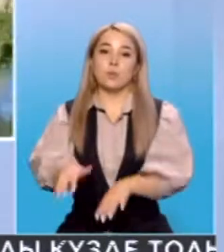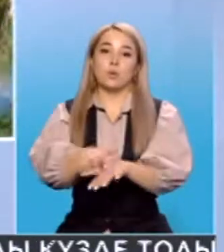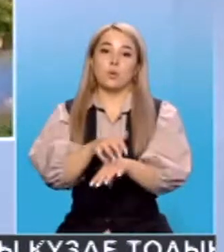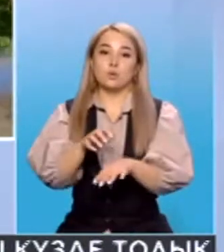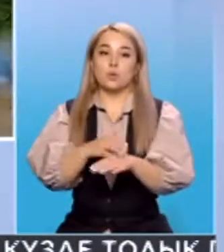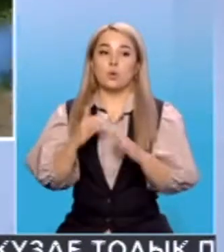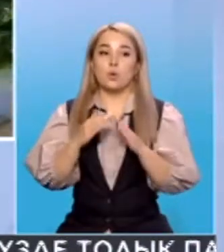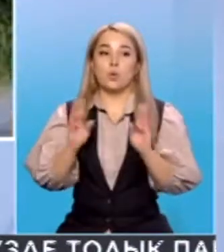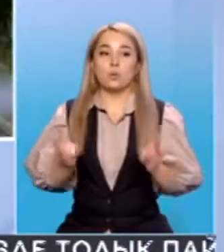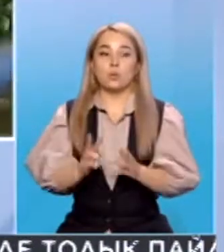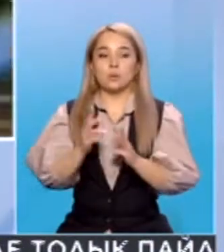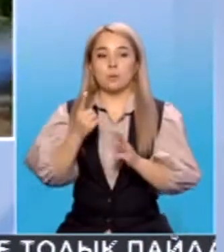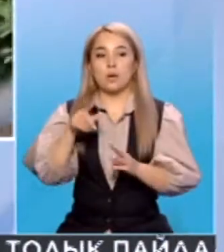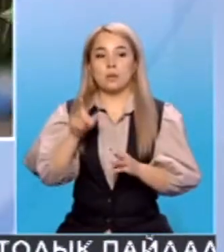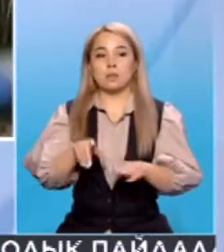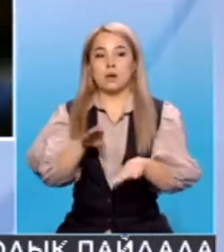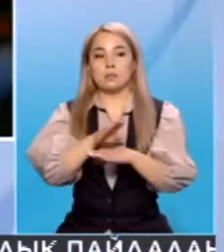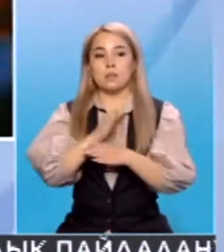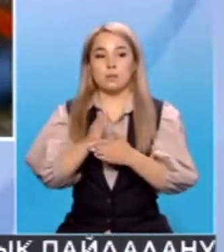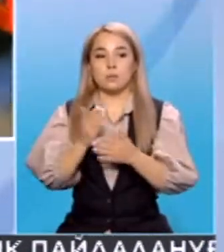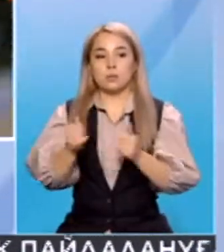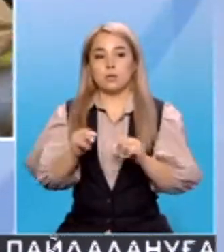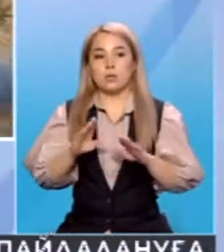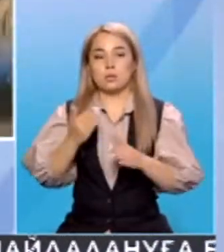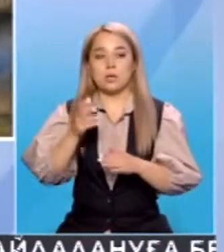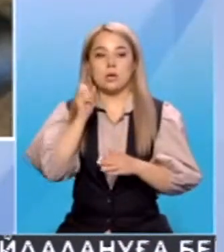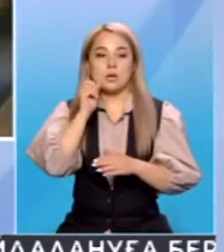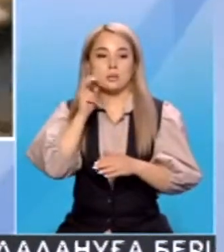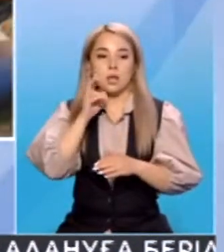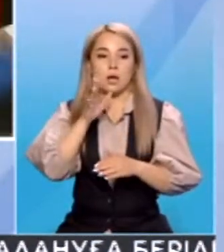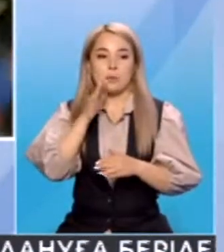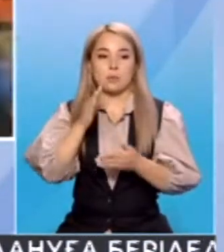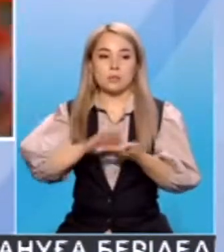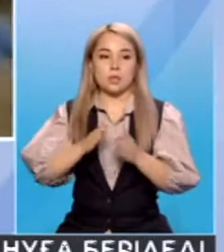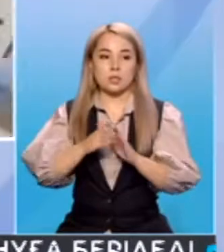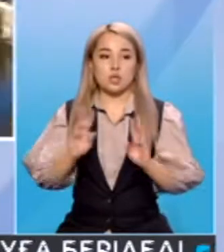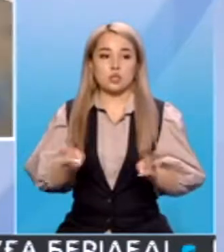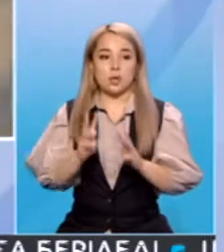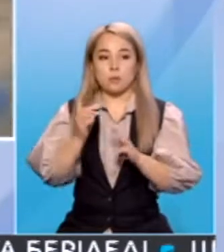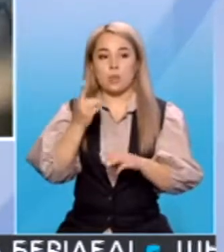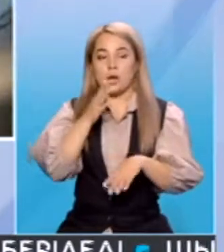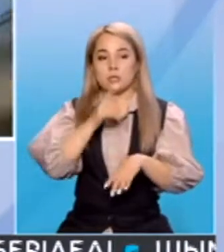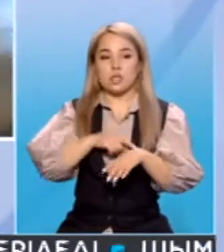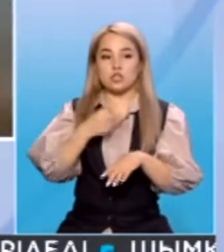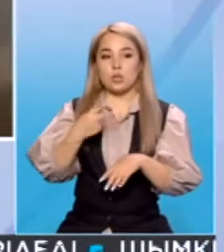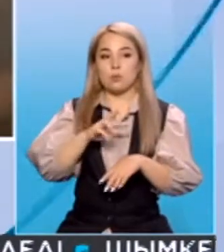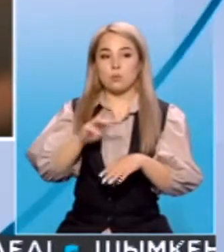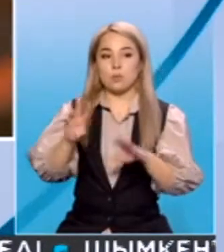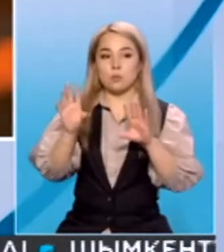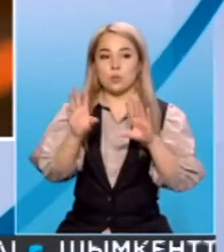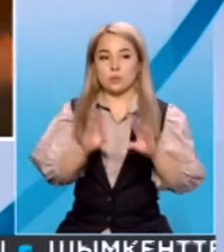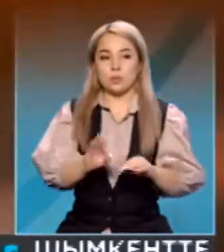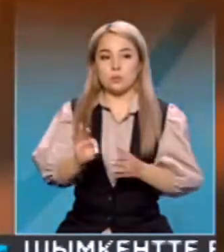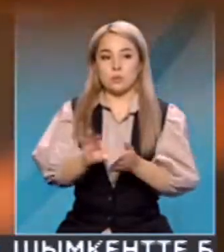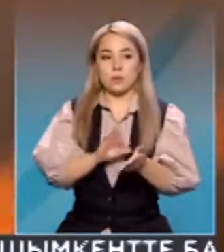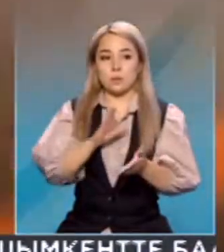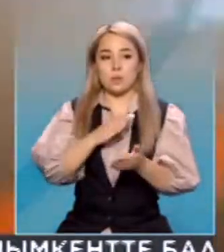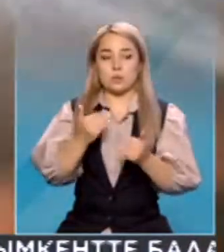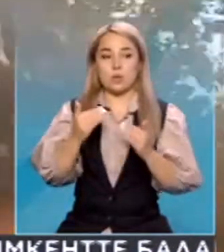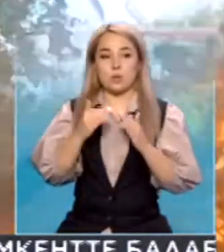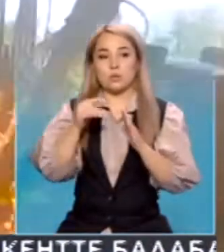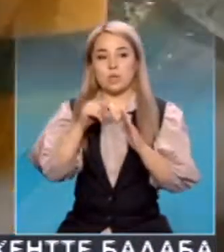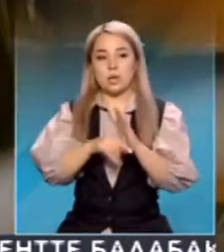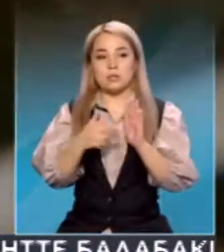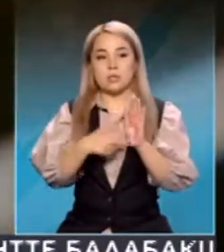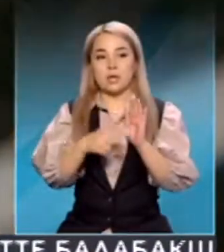Көкшетауда үй өртеніп, бір адам көз жұмды. Қайғылы оқиға түс кезінде болды. Қызыл жалынды 1 сағат 20 минут дегенде әрең сөндірген. Үйден